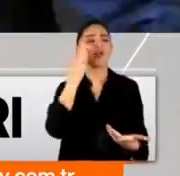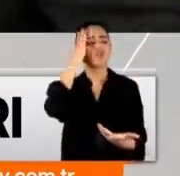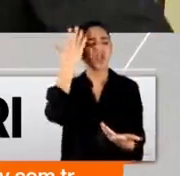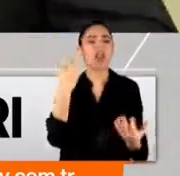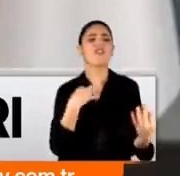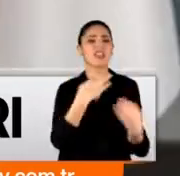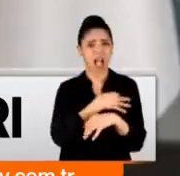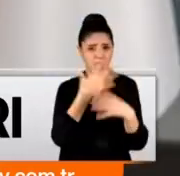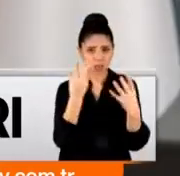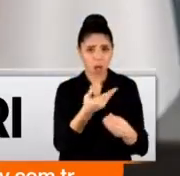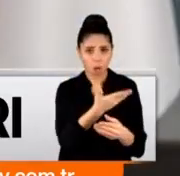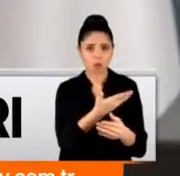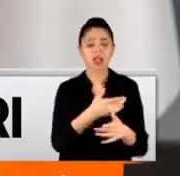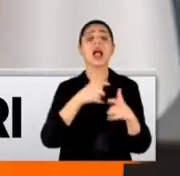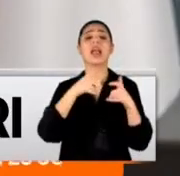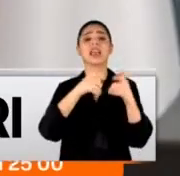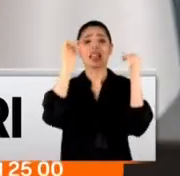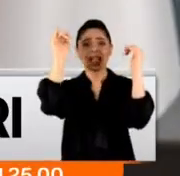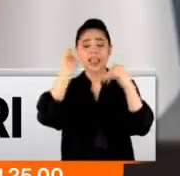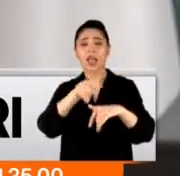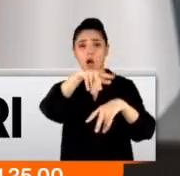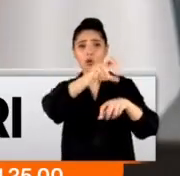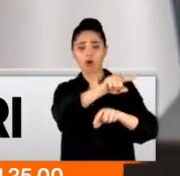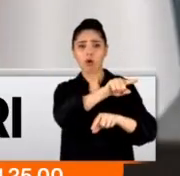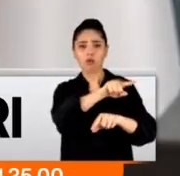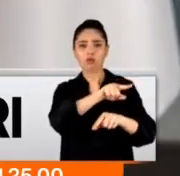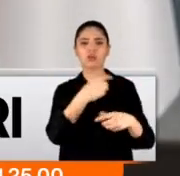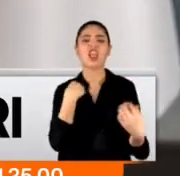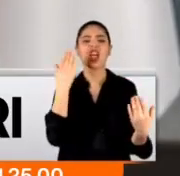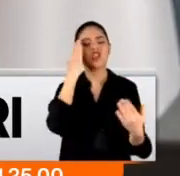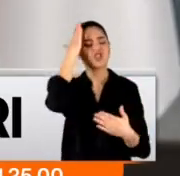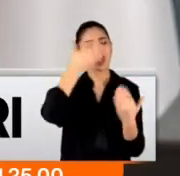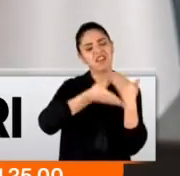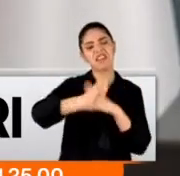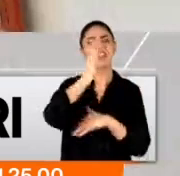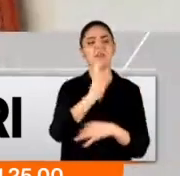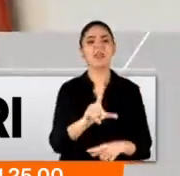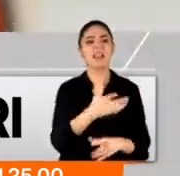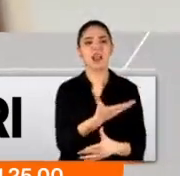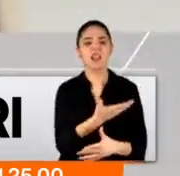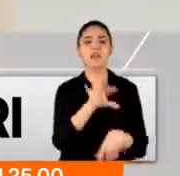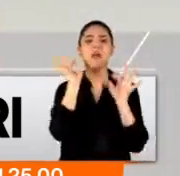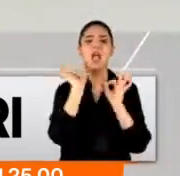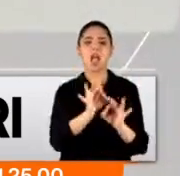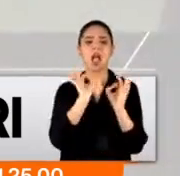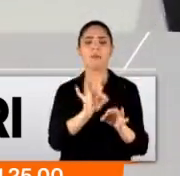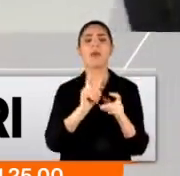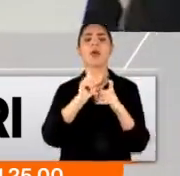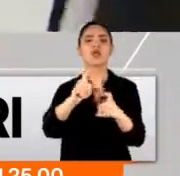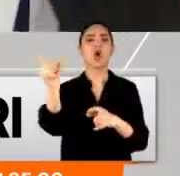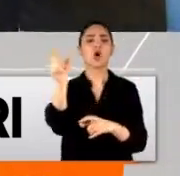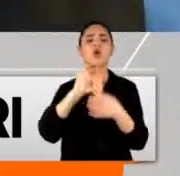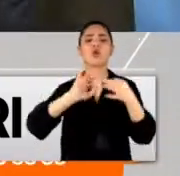azıcık saygısı olsa kasetle geldiği o koltuktan haysiyetiyle çekip giderdi. Sürekli soru